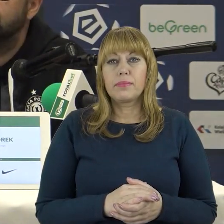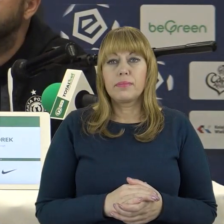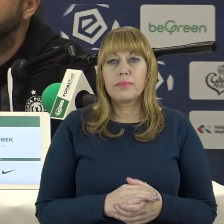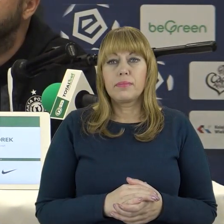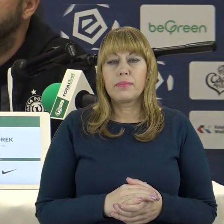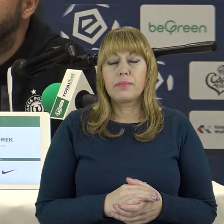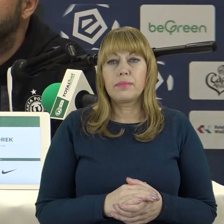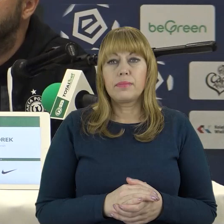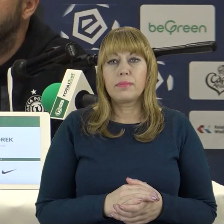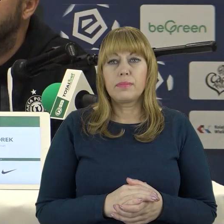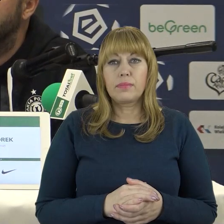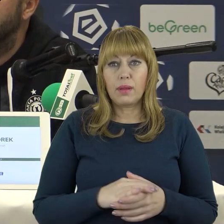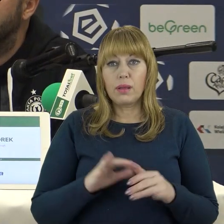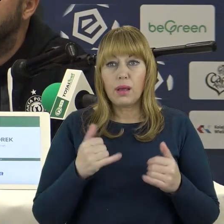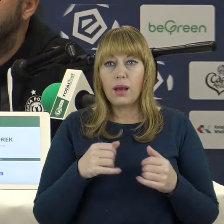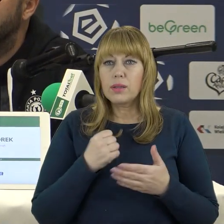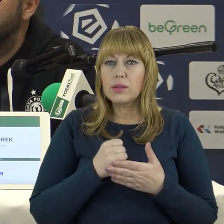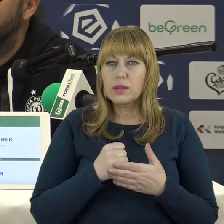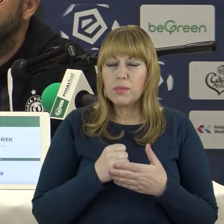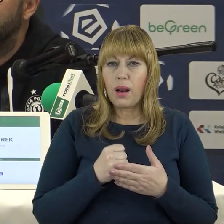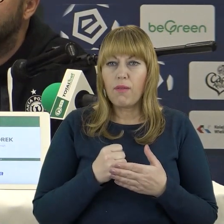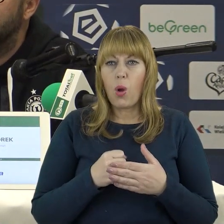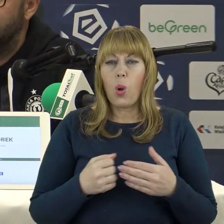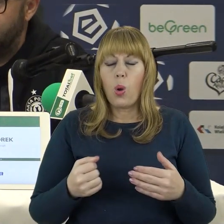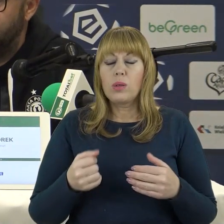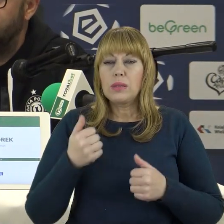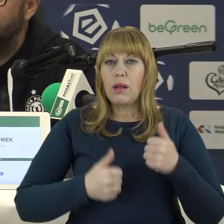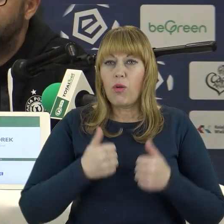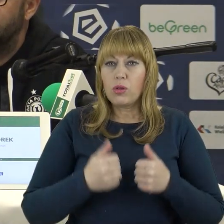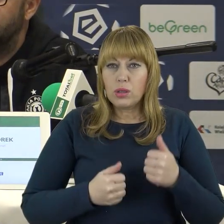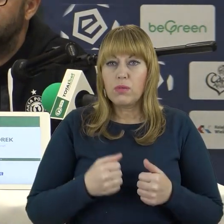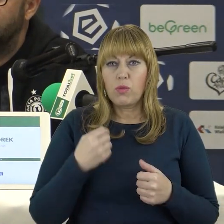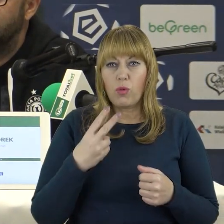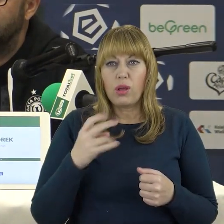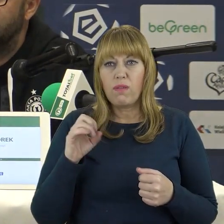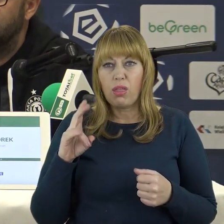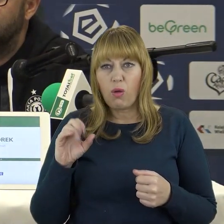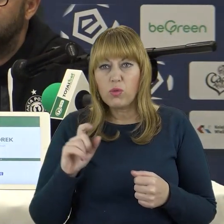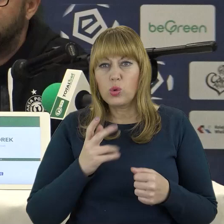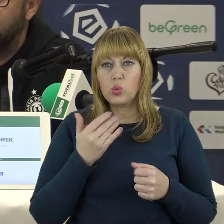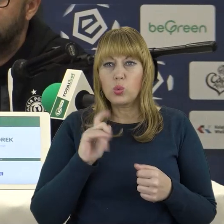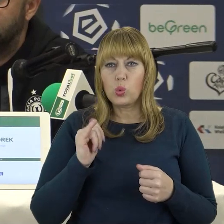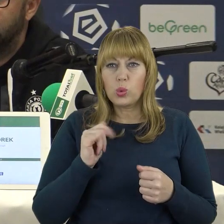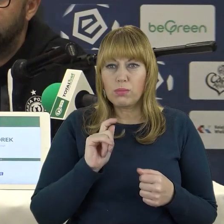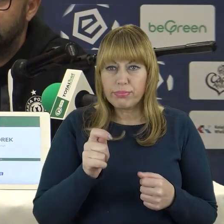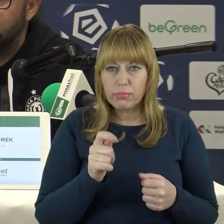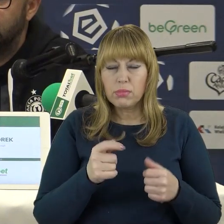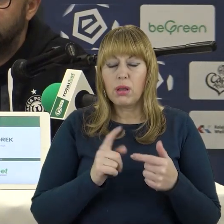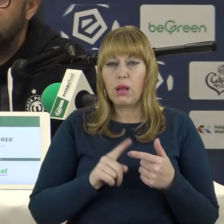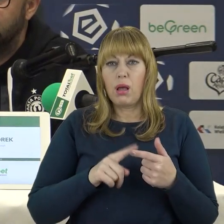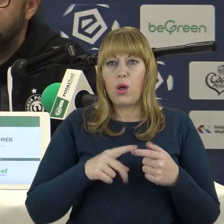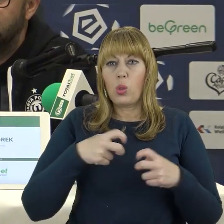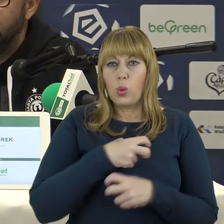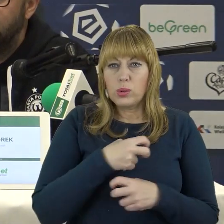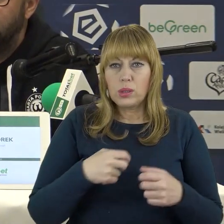Jeszcze o drogę zawodników, bo Kieliba szedł z kontuzją, tak? Iwanów, żółta kartka chyba? Tak. Podaję na zawieszenie.